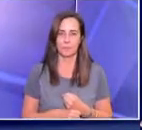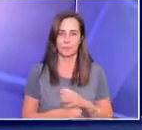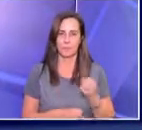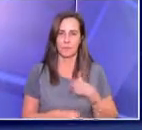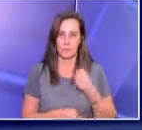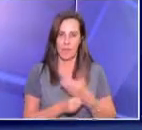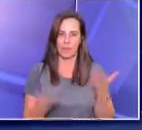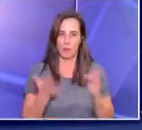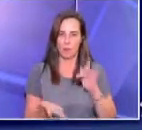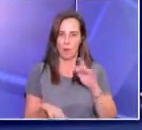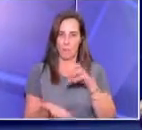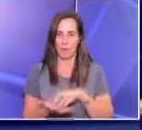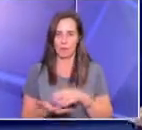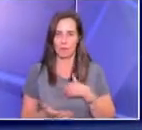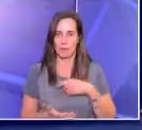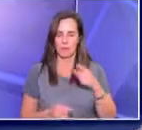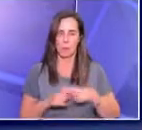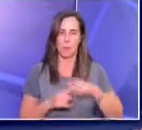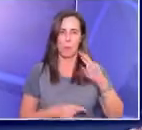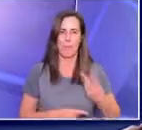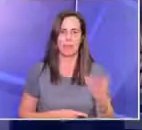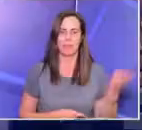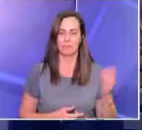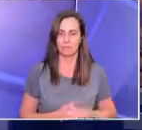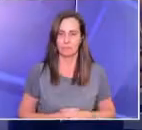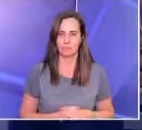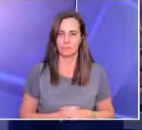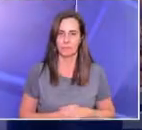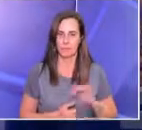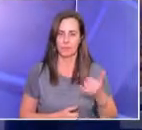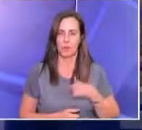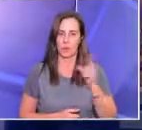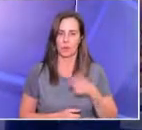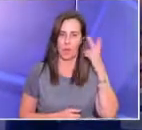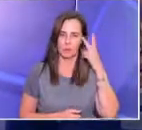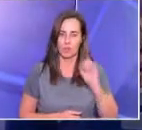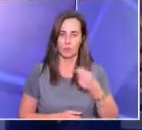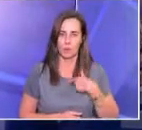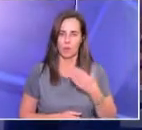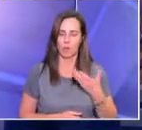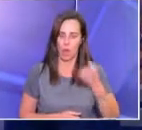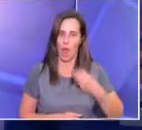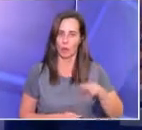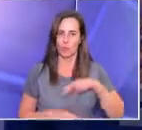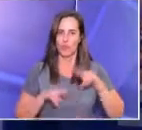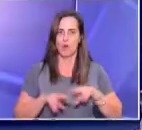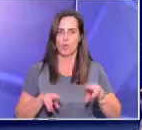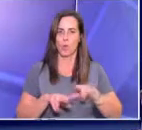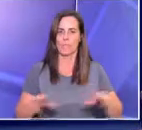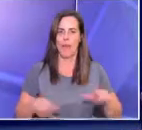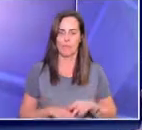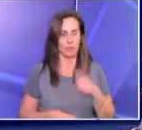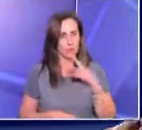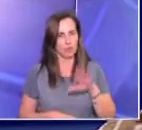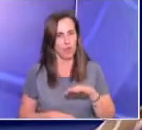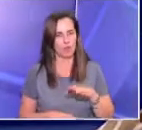אני עושה את ההשוואה מול המרכז, אנחנו מזרחים סוג ב' במדינה הזאת. וכן, אנחנו חייבים להבין שאם לא ניקח את המושכות לידיים, זה יישאר המצב כזה. זאת אומרת שאת